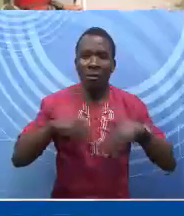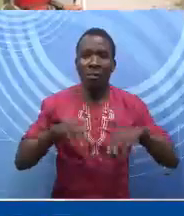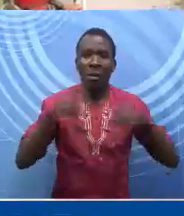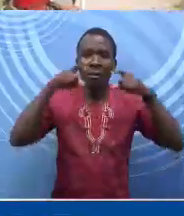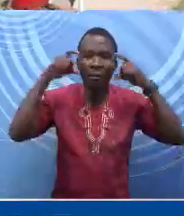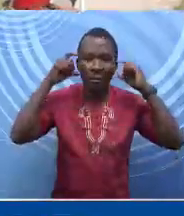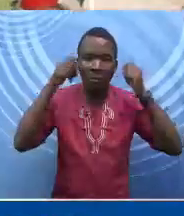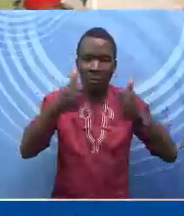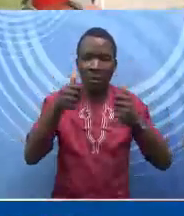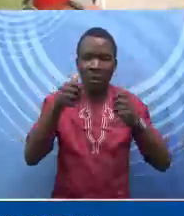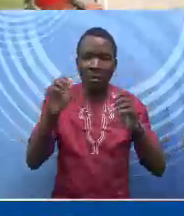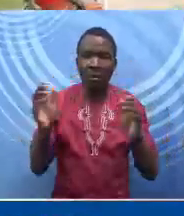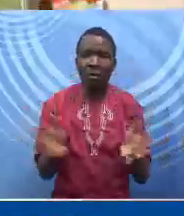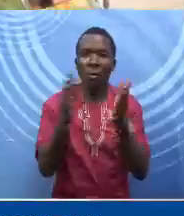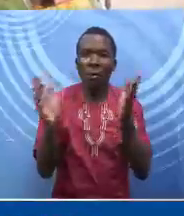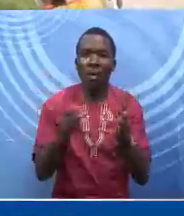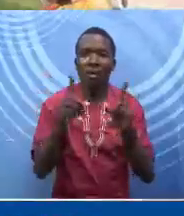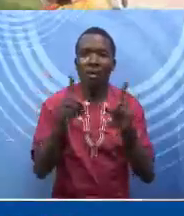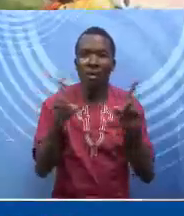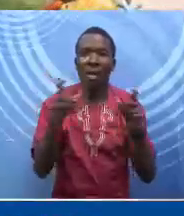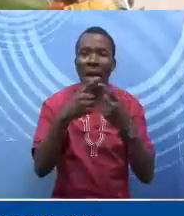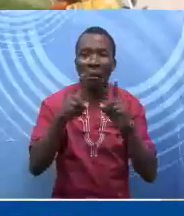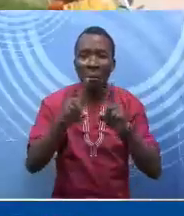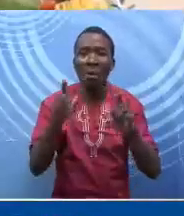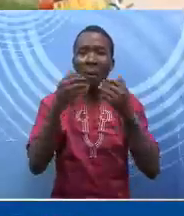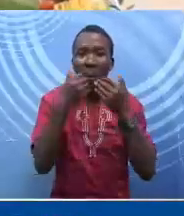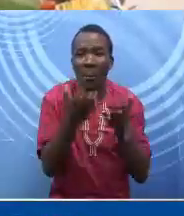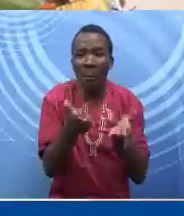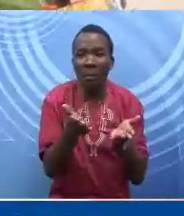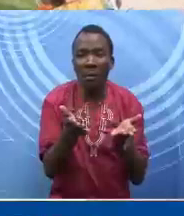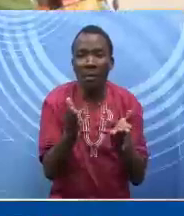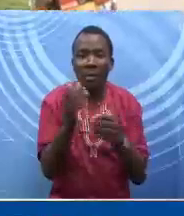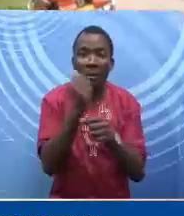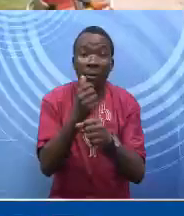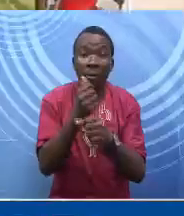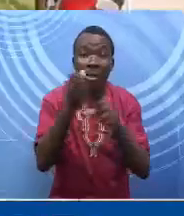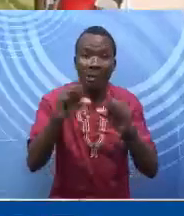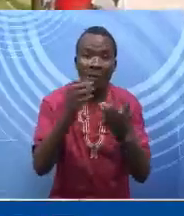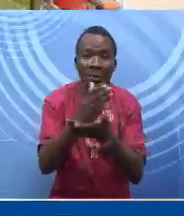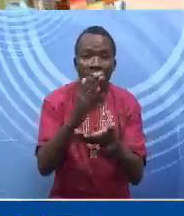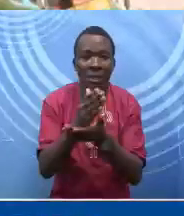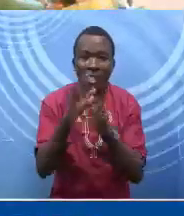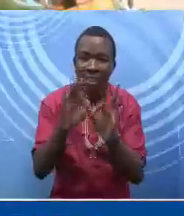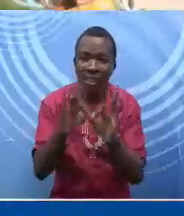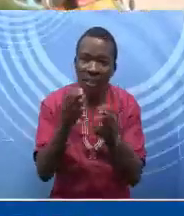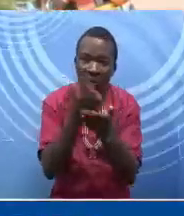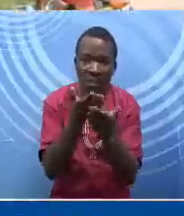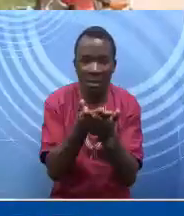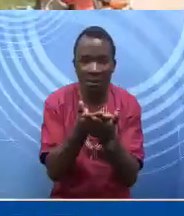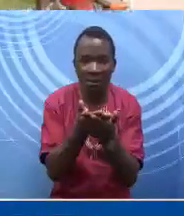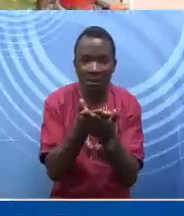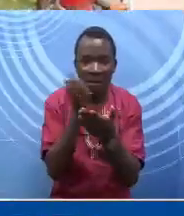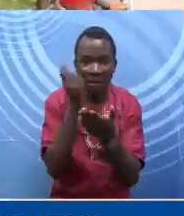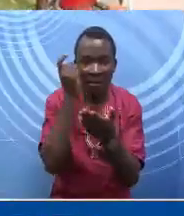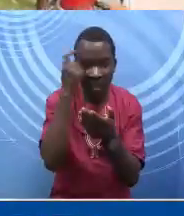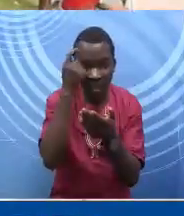no kubashishikariza gutandukana, ariko ntabwo gutandukana ntabwo babikora neza rwose. Ikintu twasaba